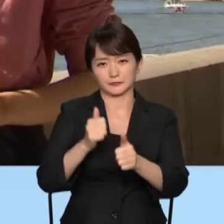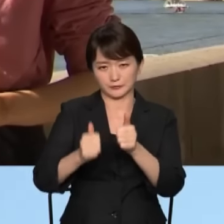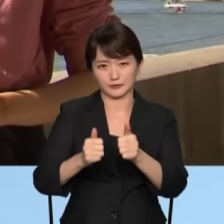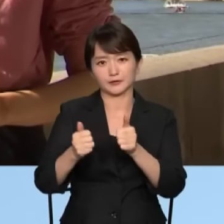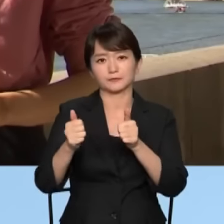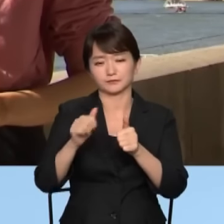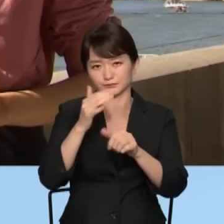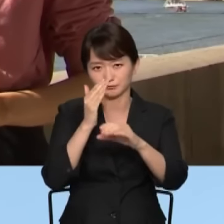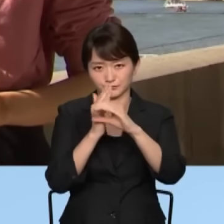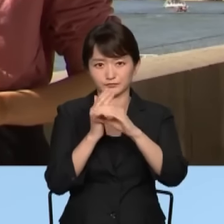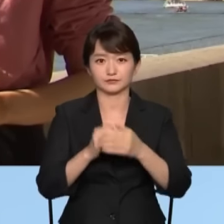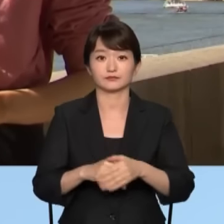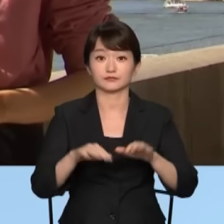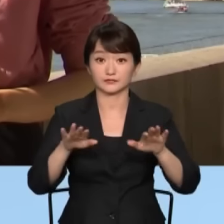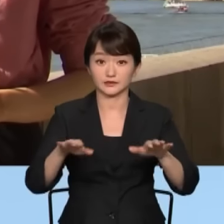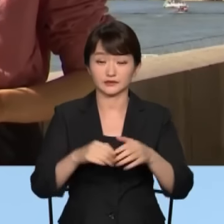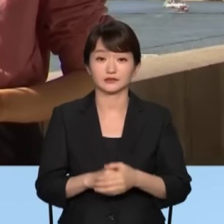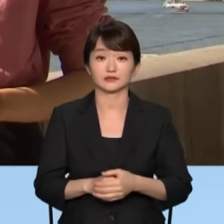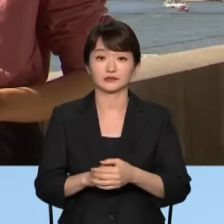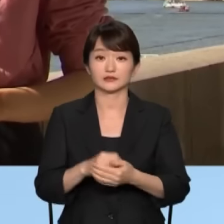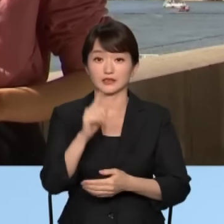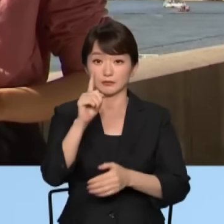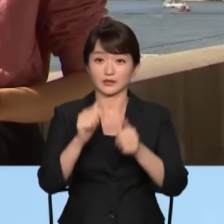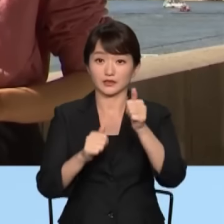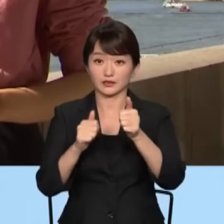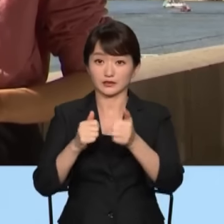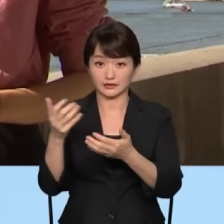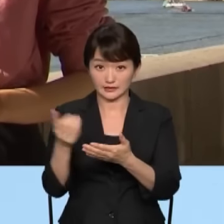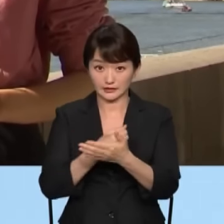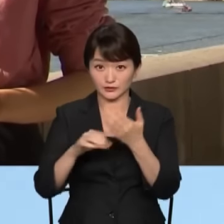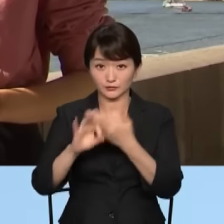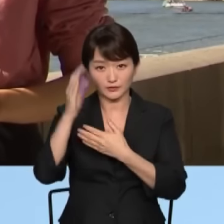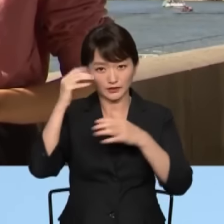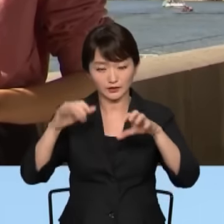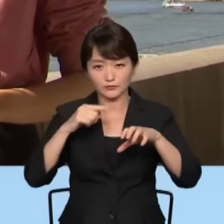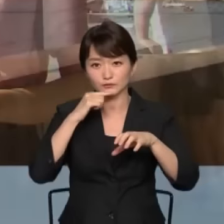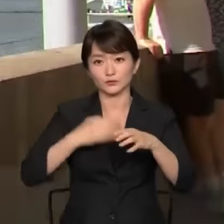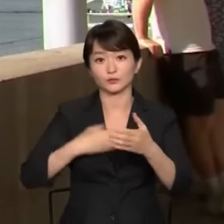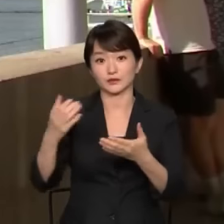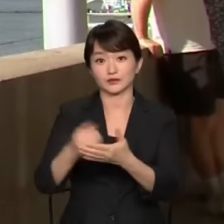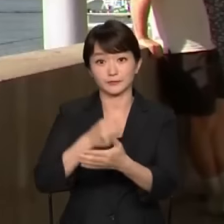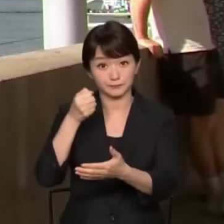이제 한 경기만 더 따내면 우리나라의 동메달이 확정이 되죠?